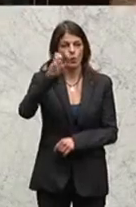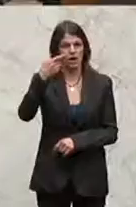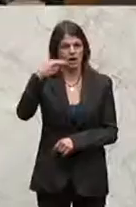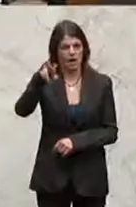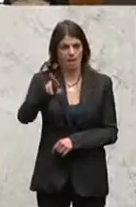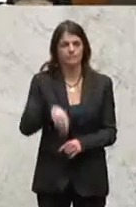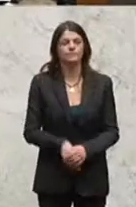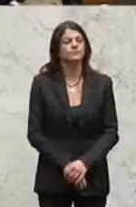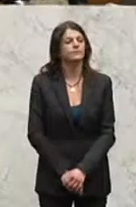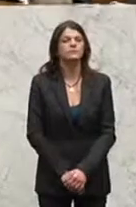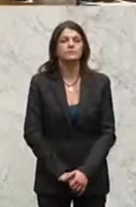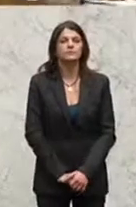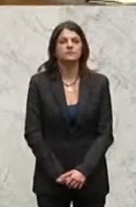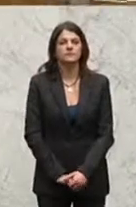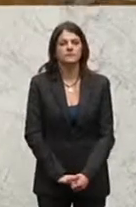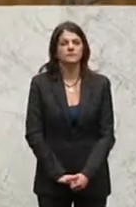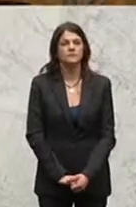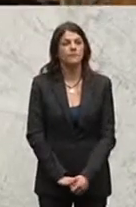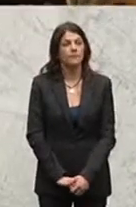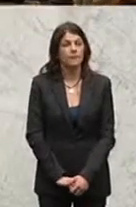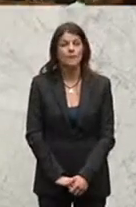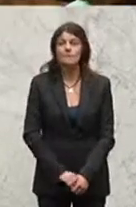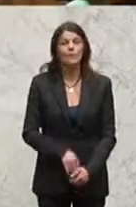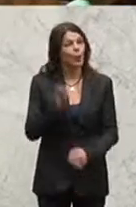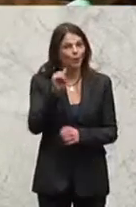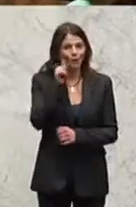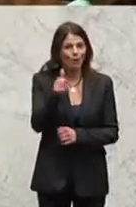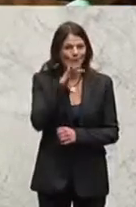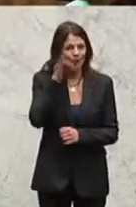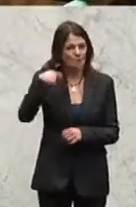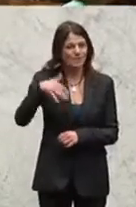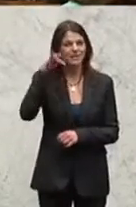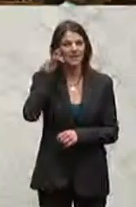6 Monaten den Zugang zum Arbeitsplatz ermöglichen, sagte Nikolaus Scherak von den NEOS.